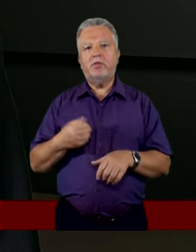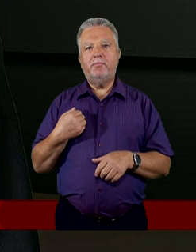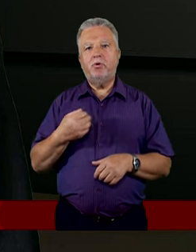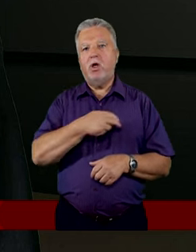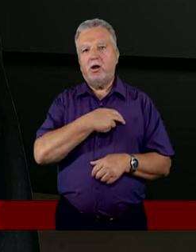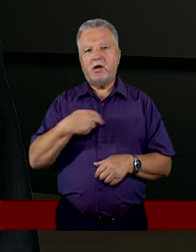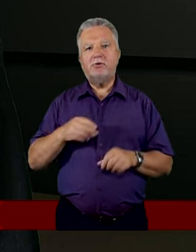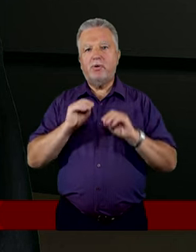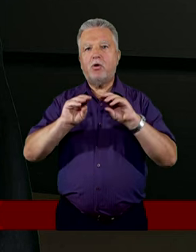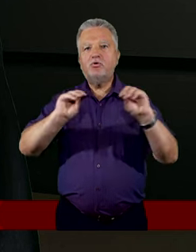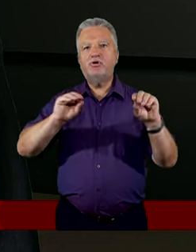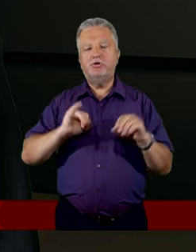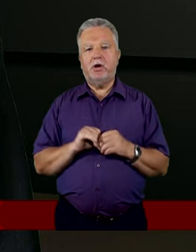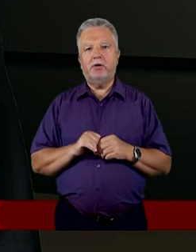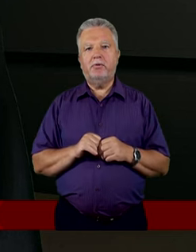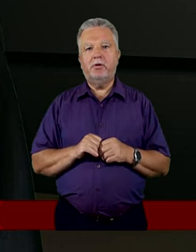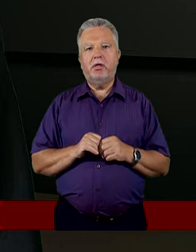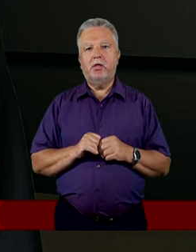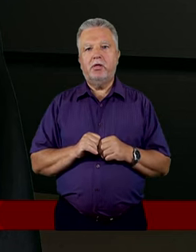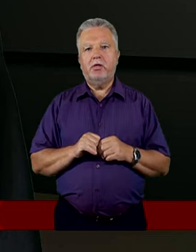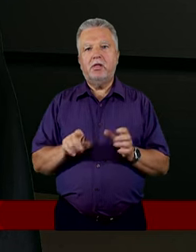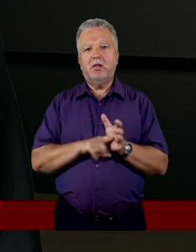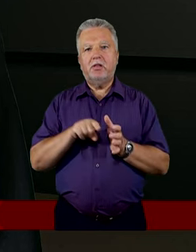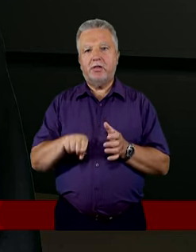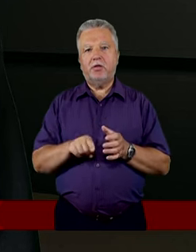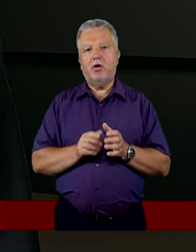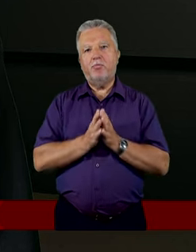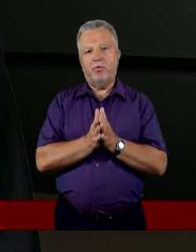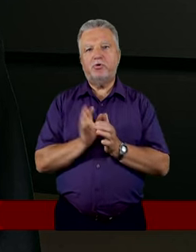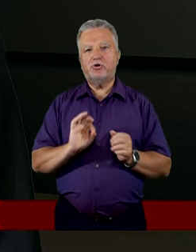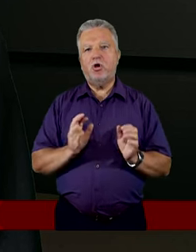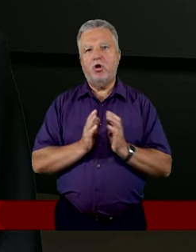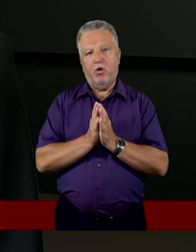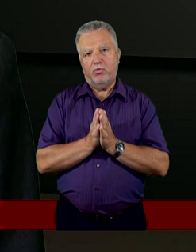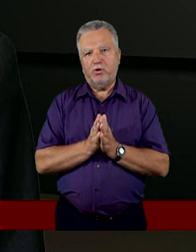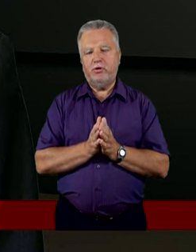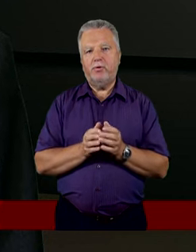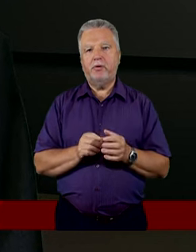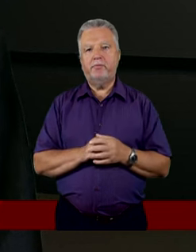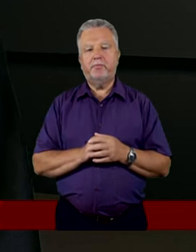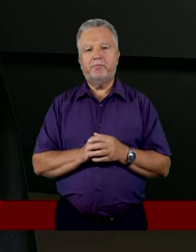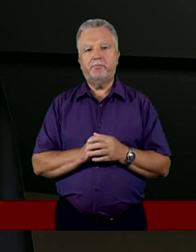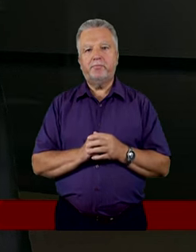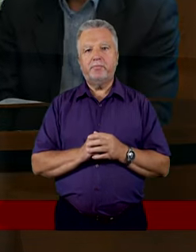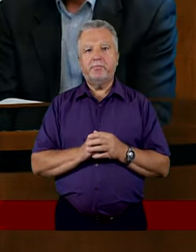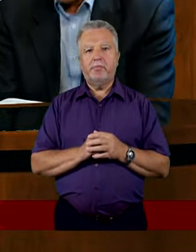naszym nauczycielem i przewodnikiem. Dlatego poproszę o modlitwę wstępną.